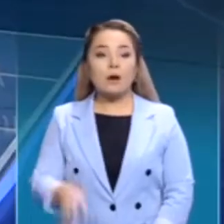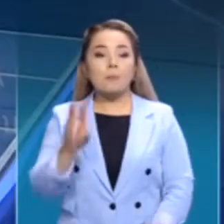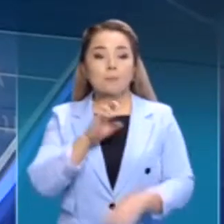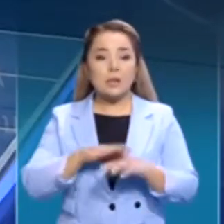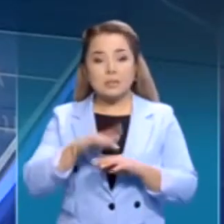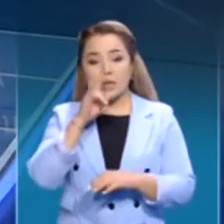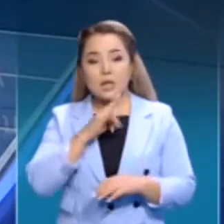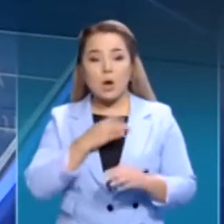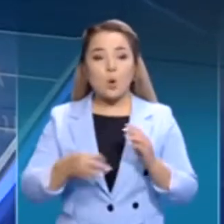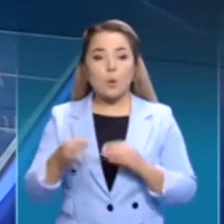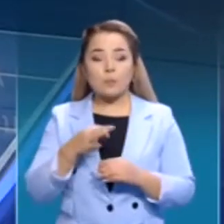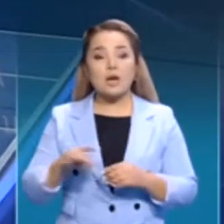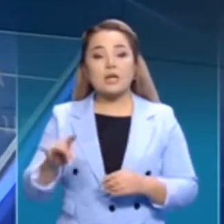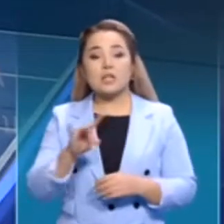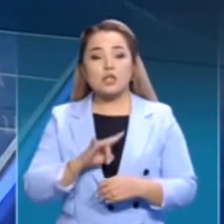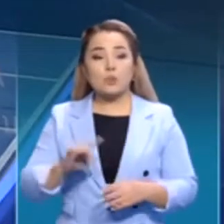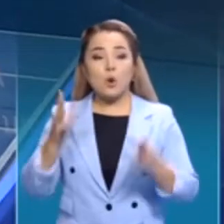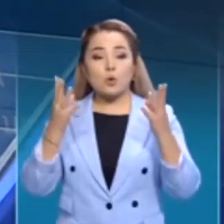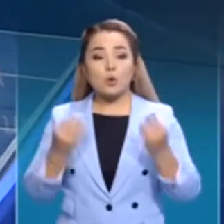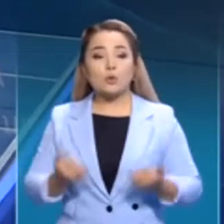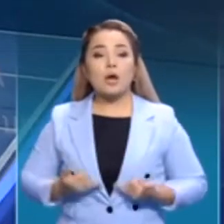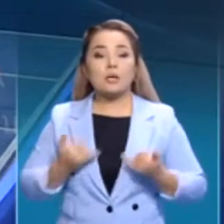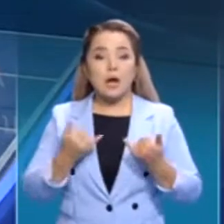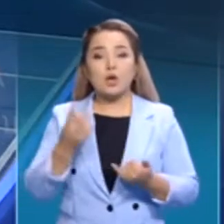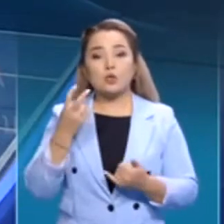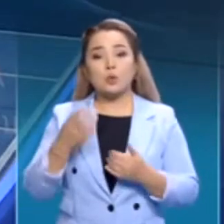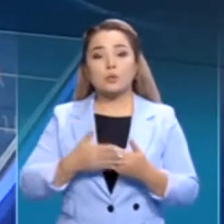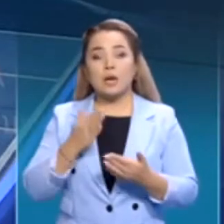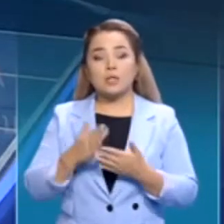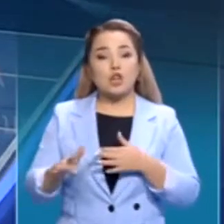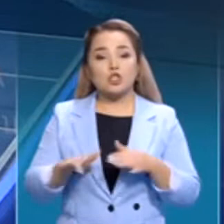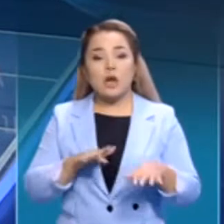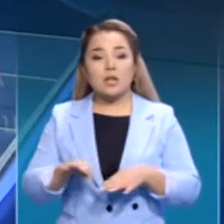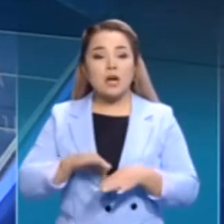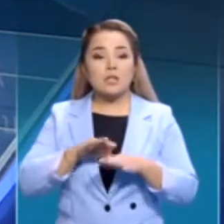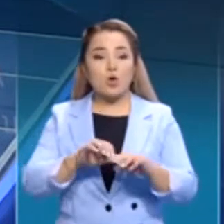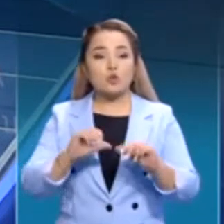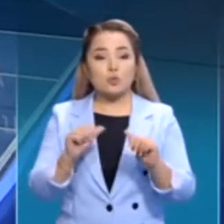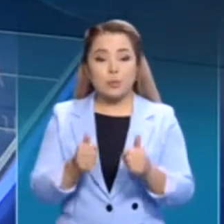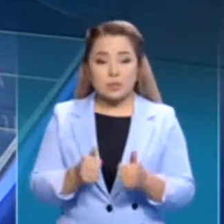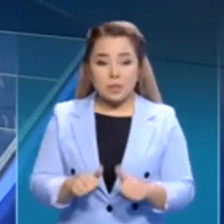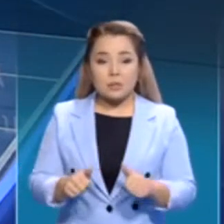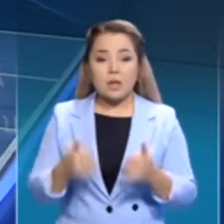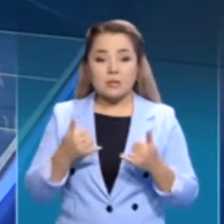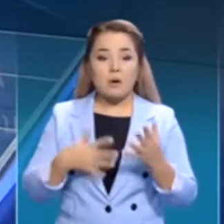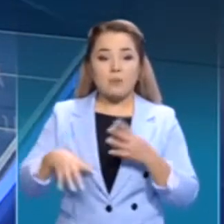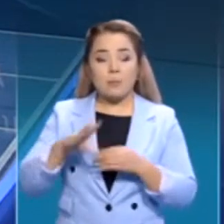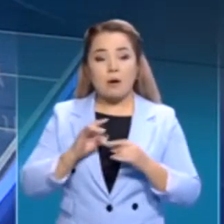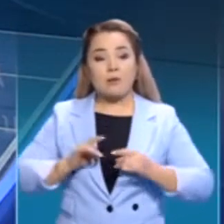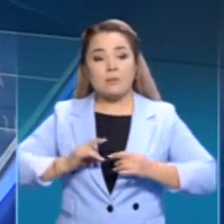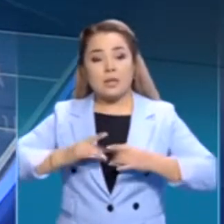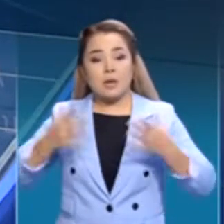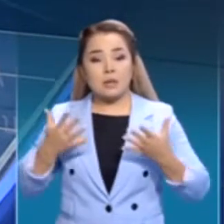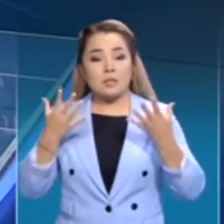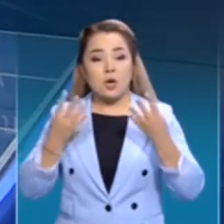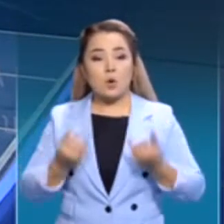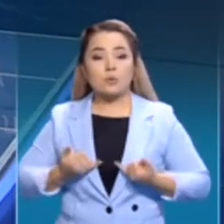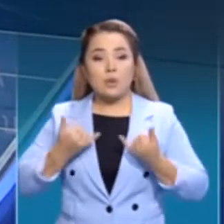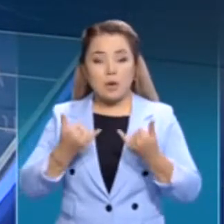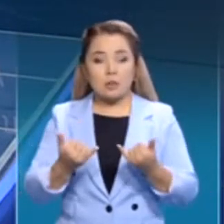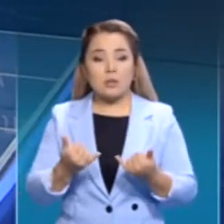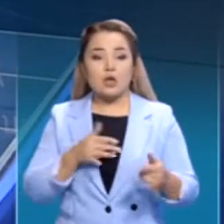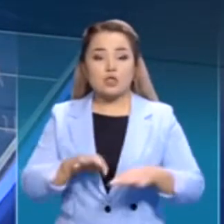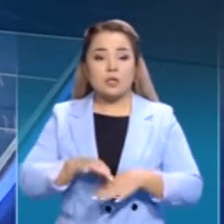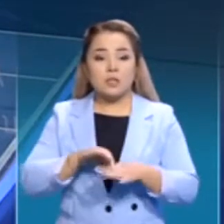Батыс Қазақстан облысында республика күніне орай 200-ге жоқ іс-шара ұйымдастырылады. Бүкіл халықтық мереке ретінде тойлану үшін